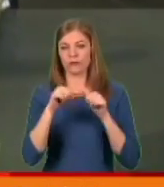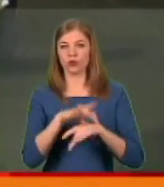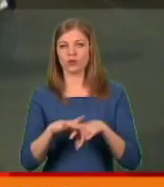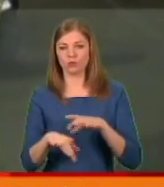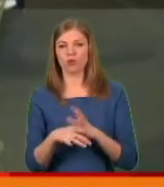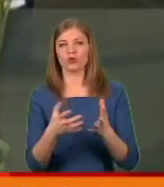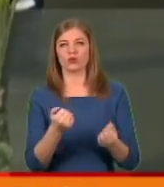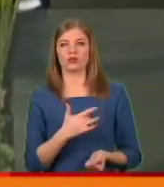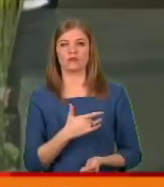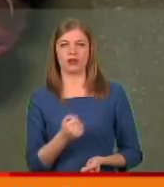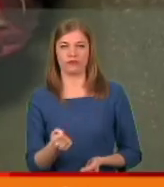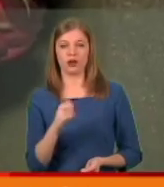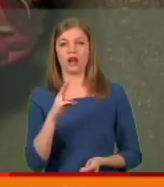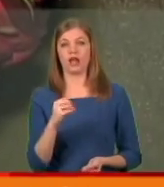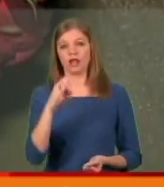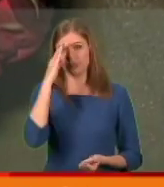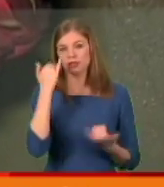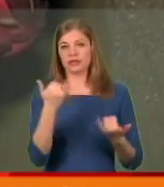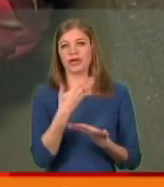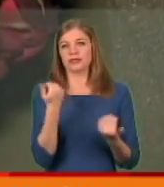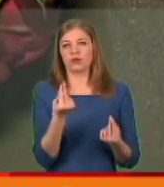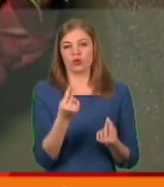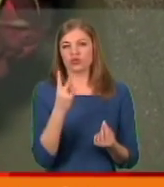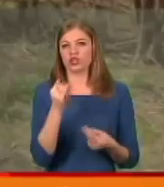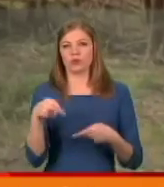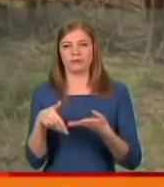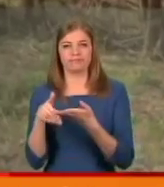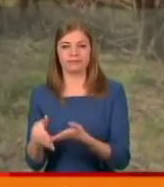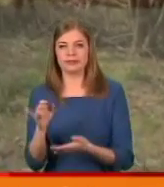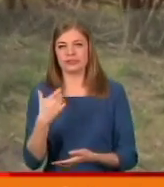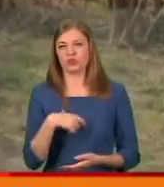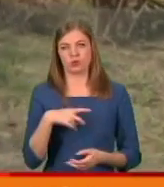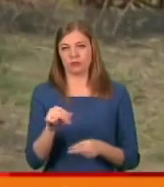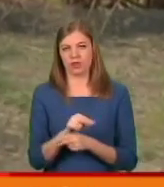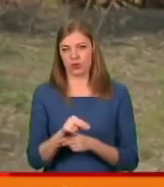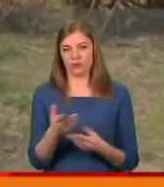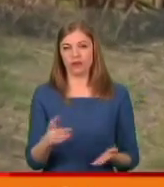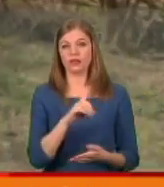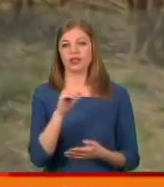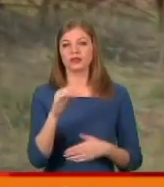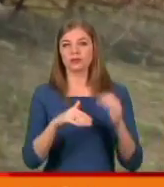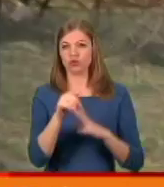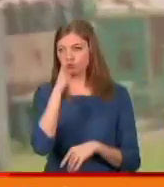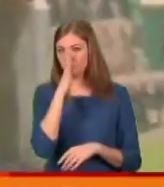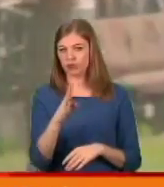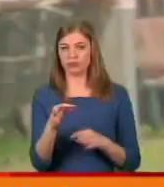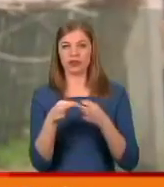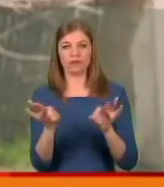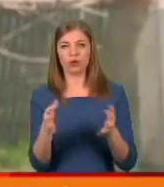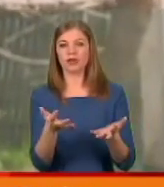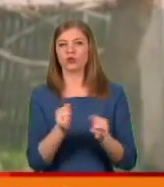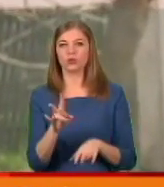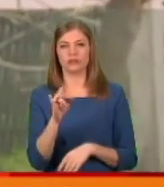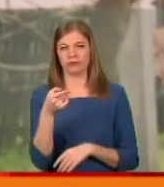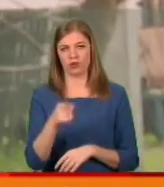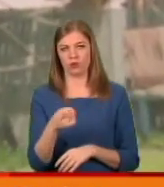полону, отримала інфаркт. Але він нині не має грошей ані їй на операцію, ані собі на лікування. За майже 4 місяці на волі не отримав